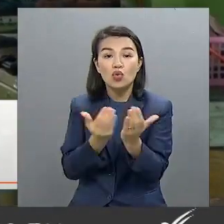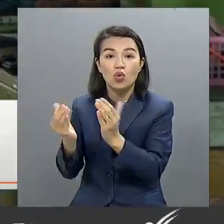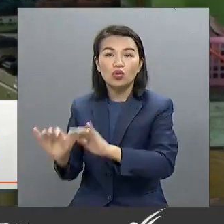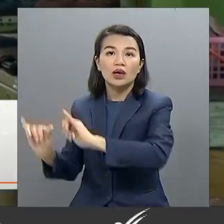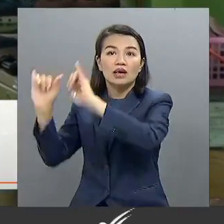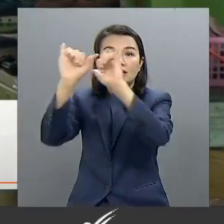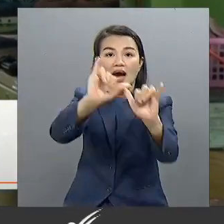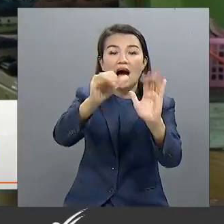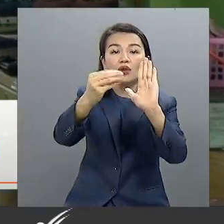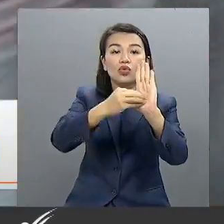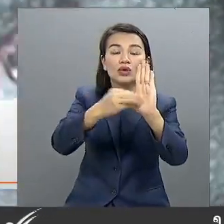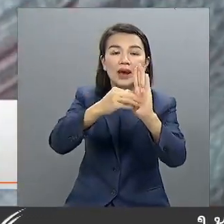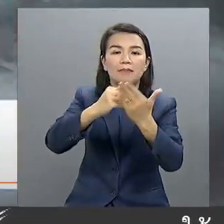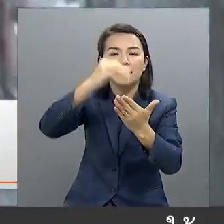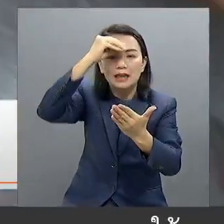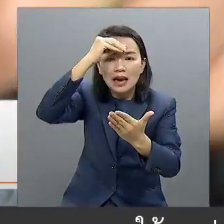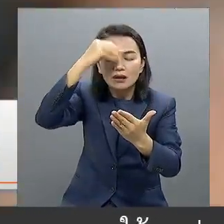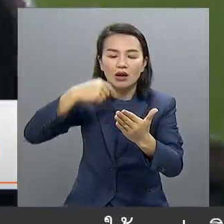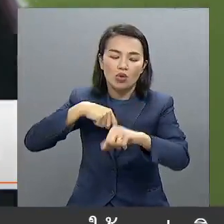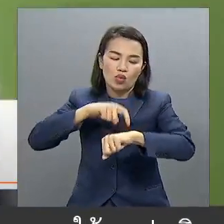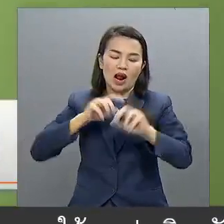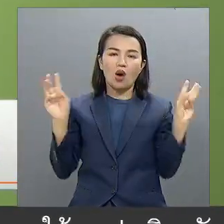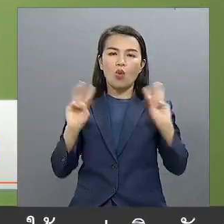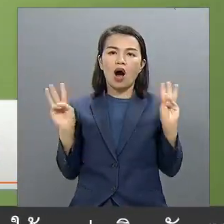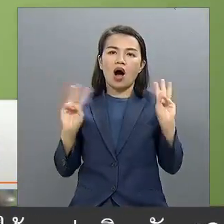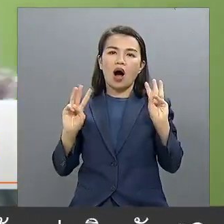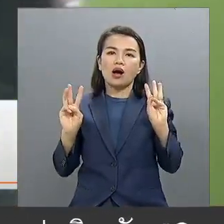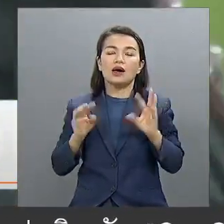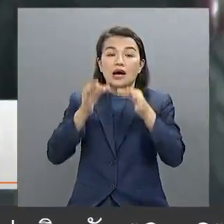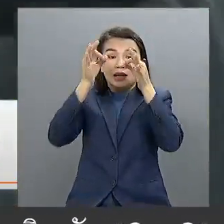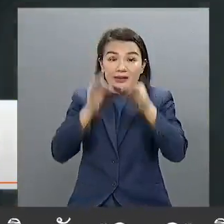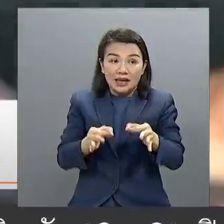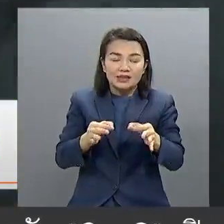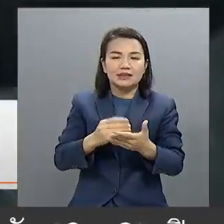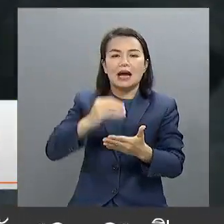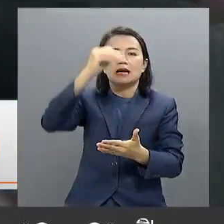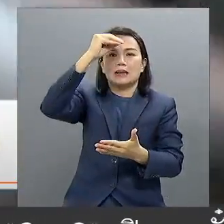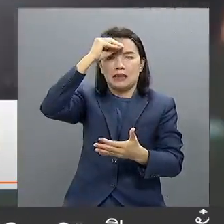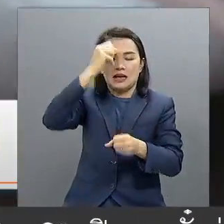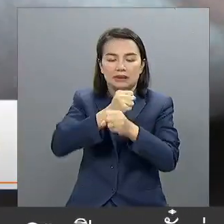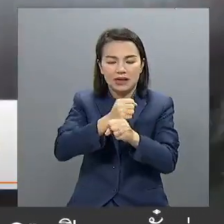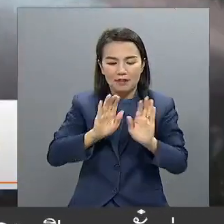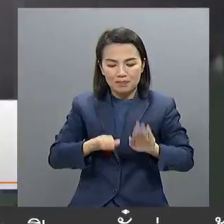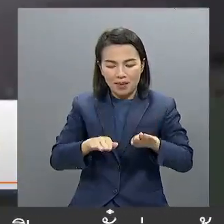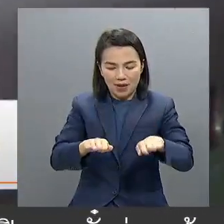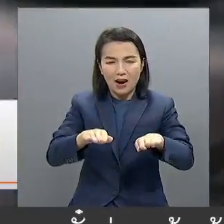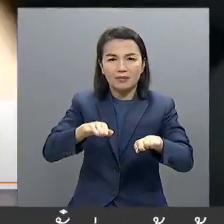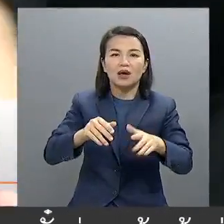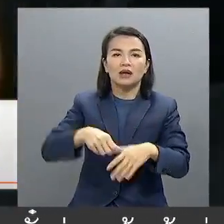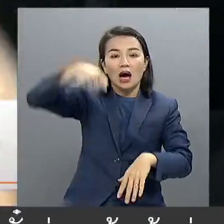เวลามกผมากขึ้ก็เลยตัดสินใจší ไปเรีนวิชายเย็บเครองหนัง เพื่อทำกระเป๋าปelectricตThat แล้ กใช